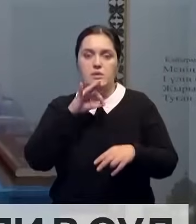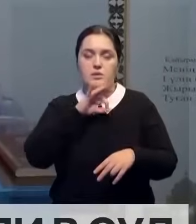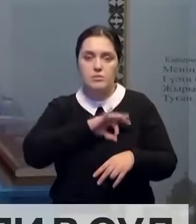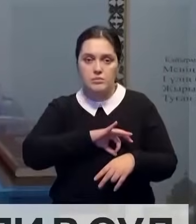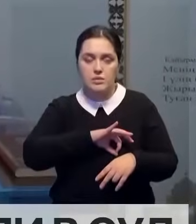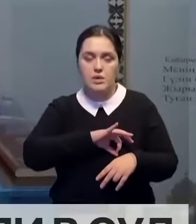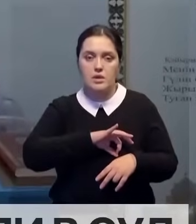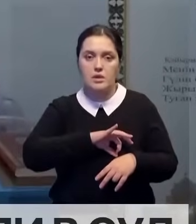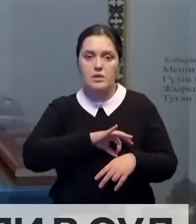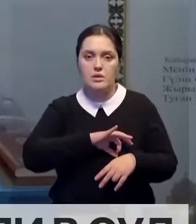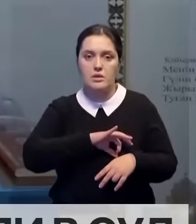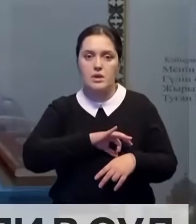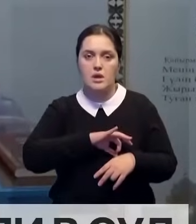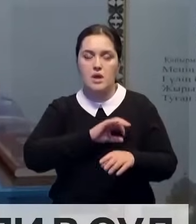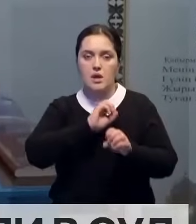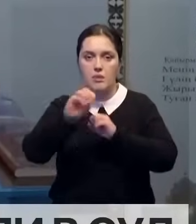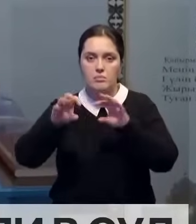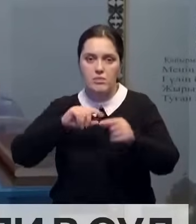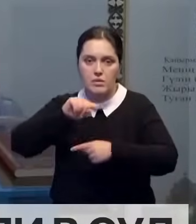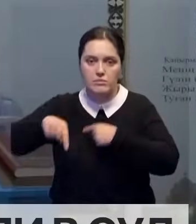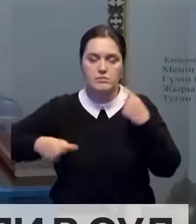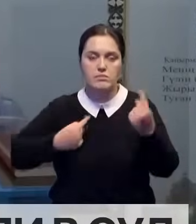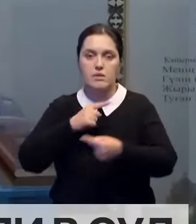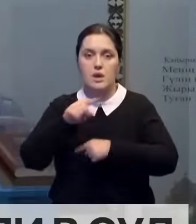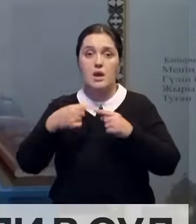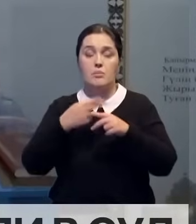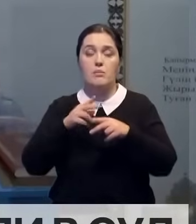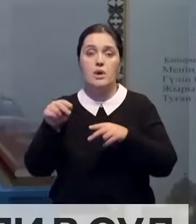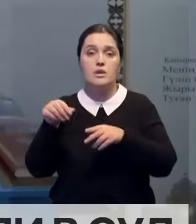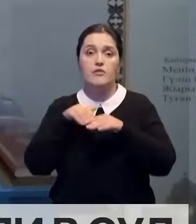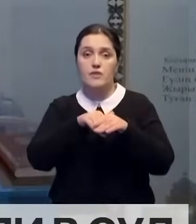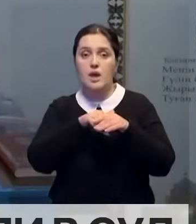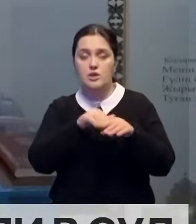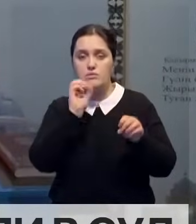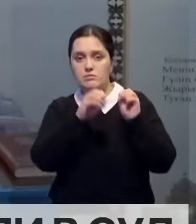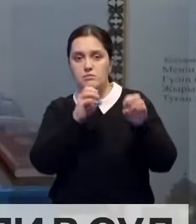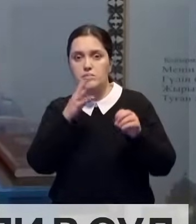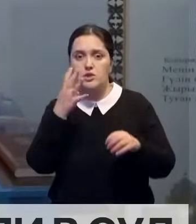их между участниками. Количество привлеченных вкладчиков составило